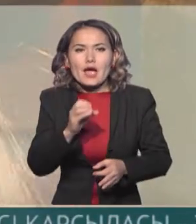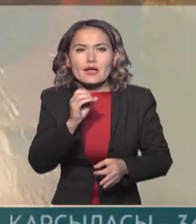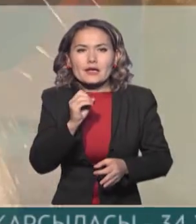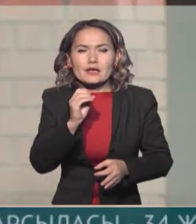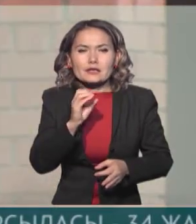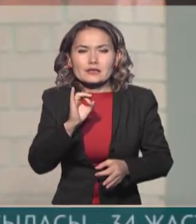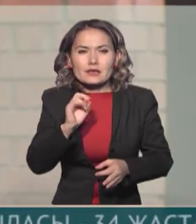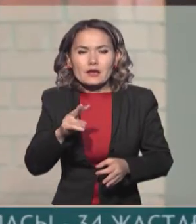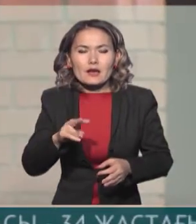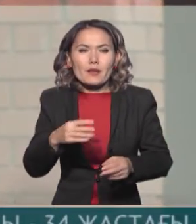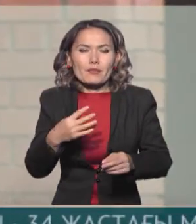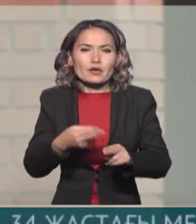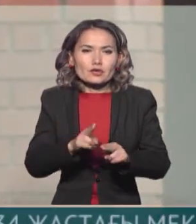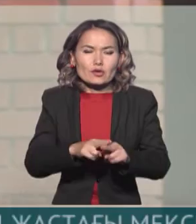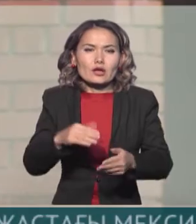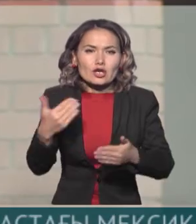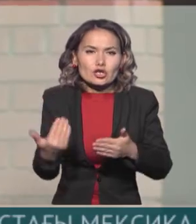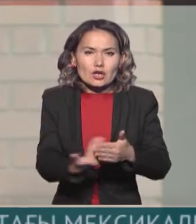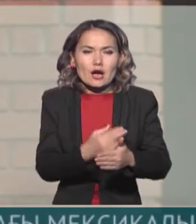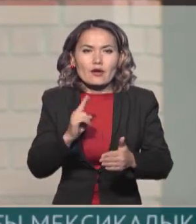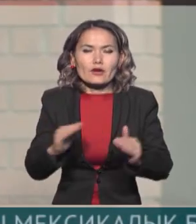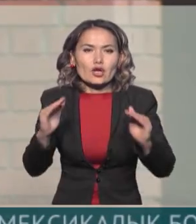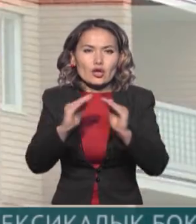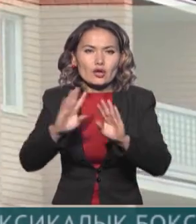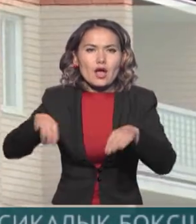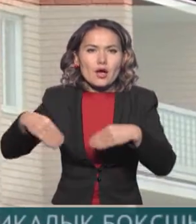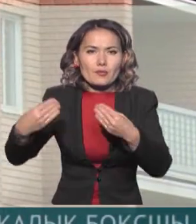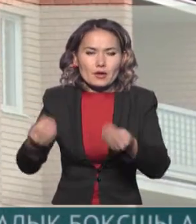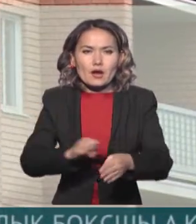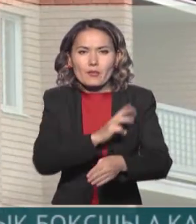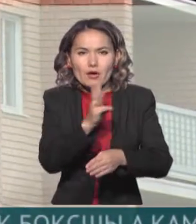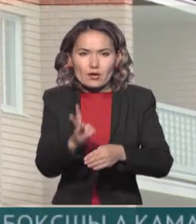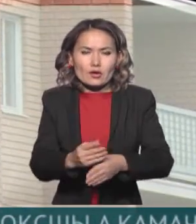және 73 пәтерлі жаңадан тұрғызылып жатқан баспана беріледі.